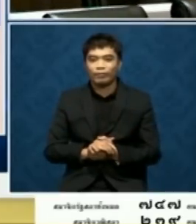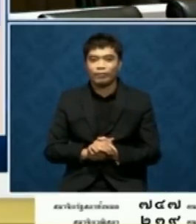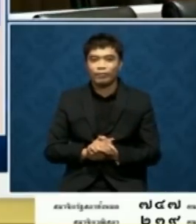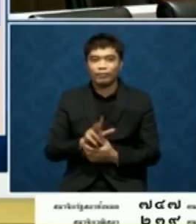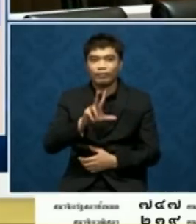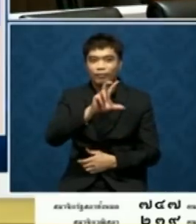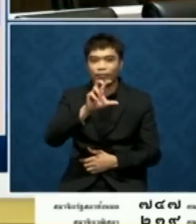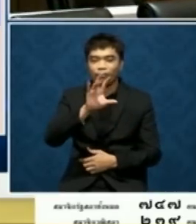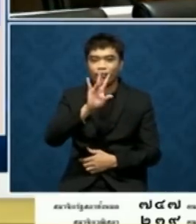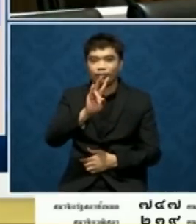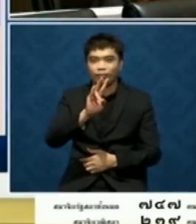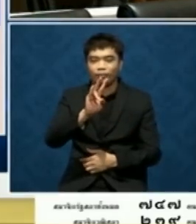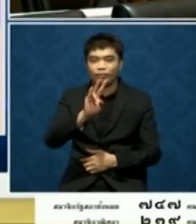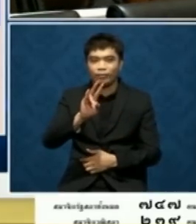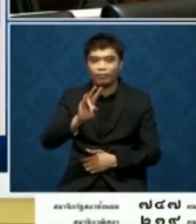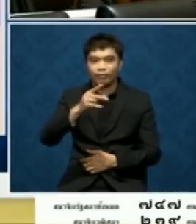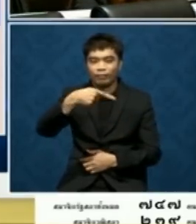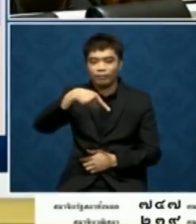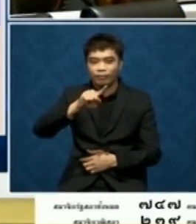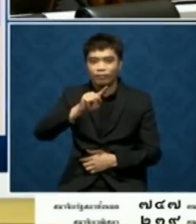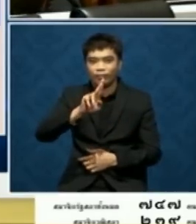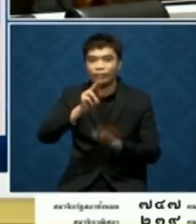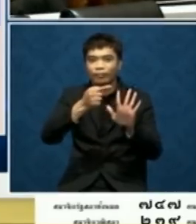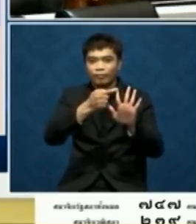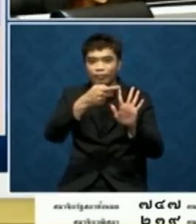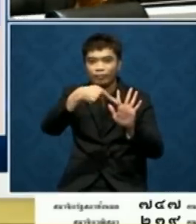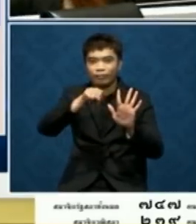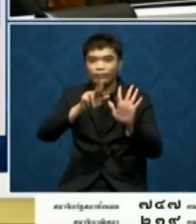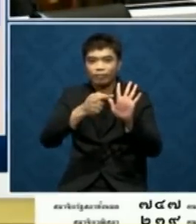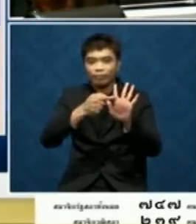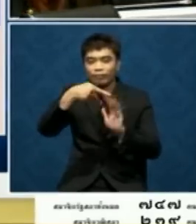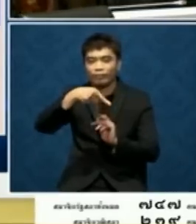ล้วก็น่าจะเตรียมการในการแถลงเพื่อที่จะพร้อมในการทำหน้าที่เป็นนายกคนต่อไป